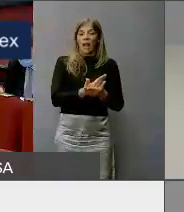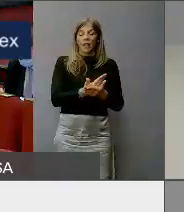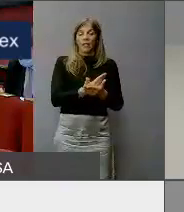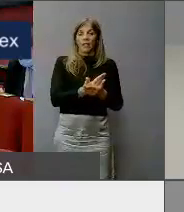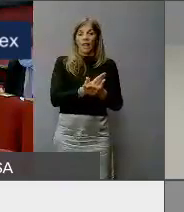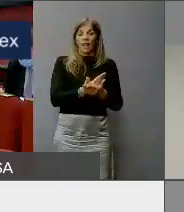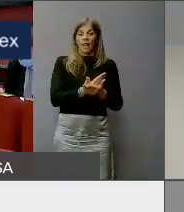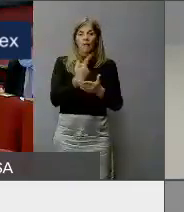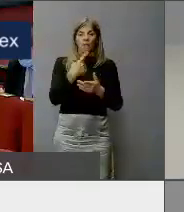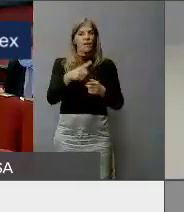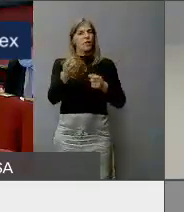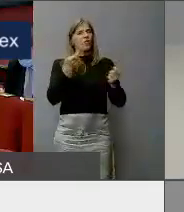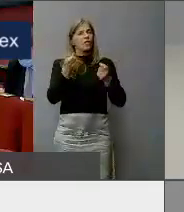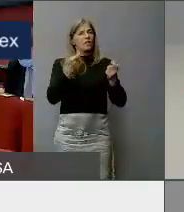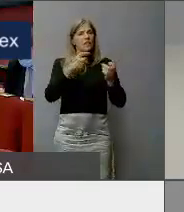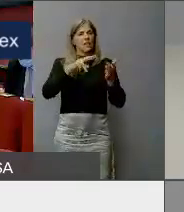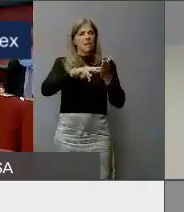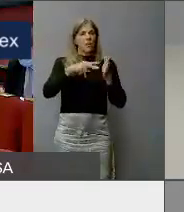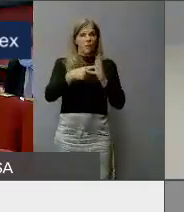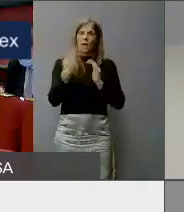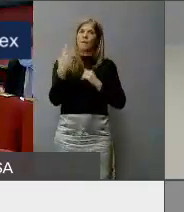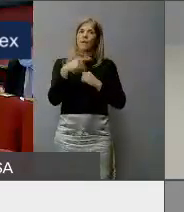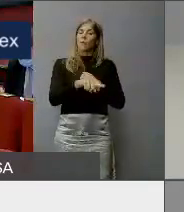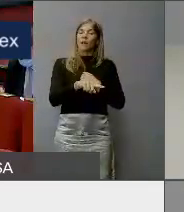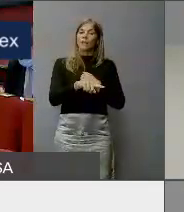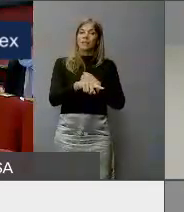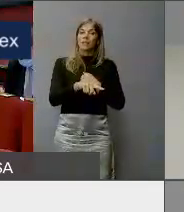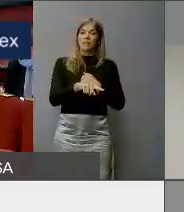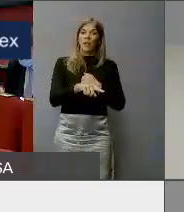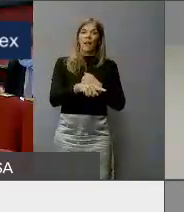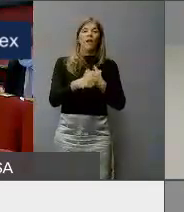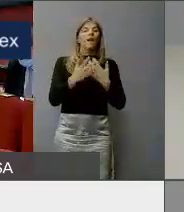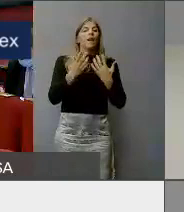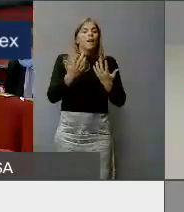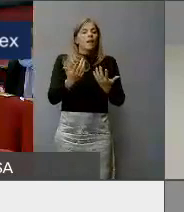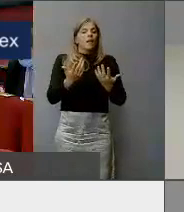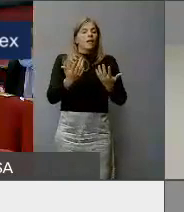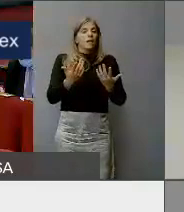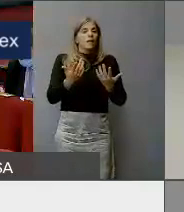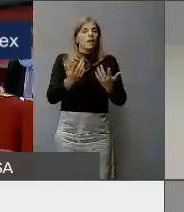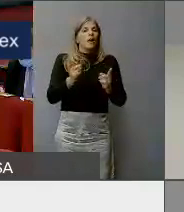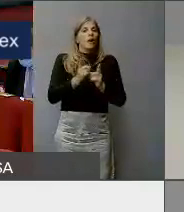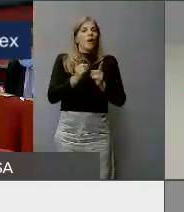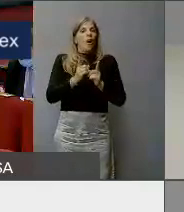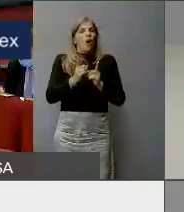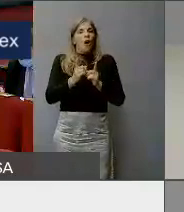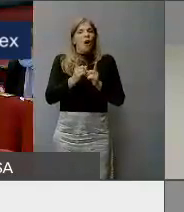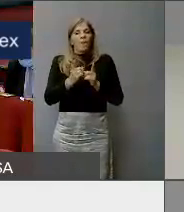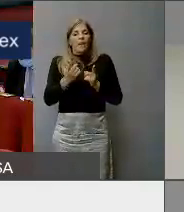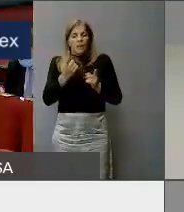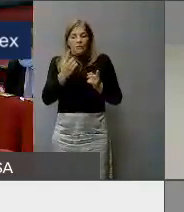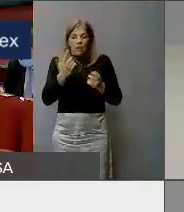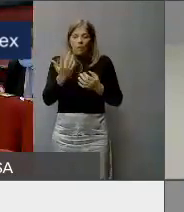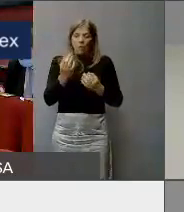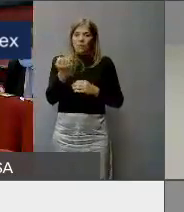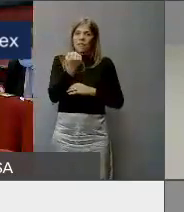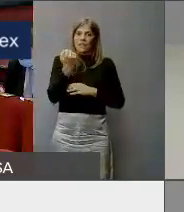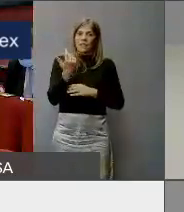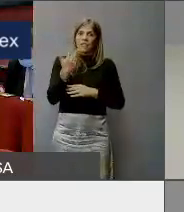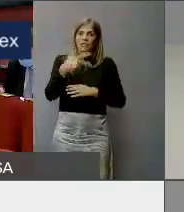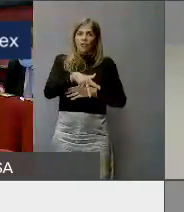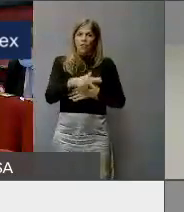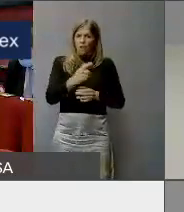anche alla come dire professionalità necessaria per gestire il tema dei servizi sociali quindi